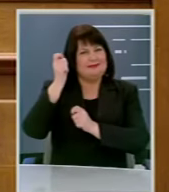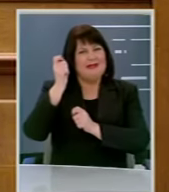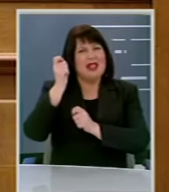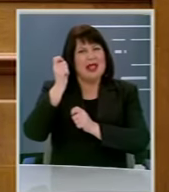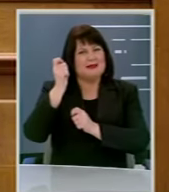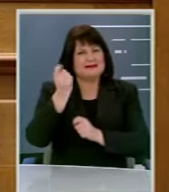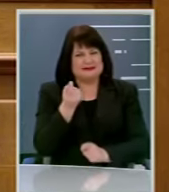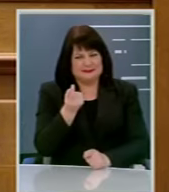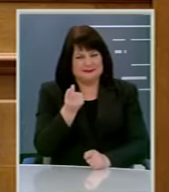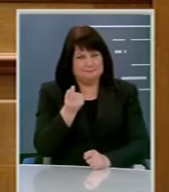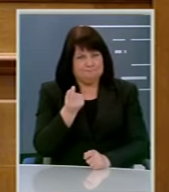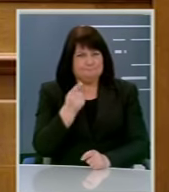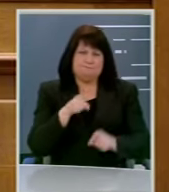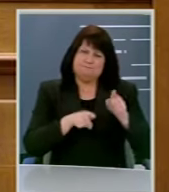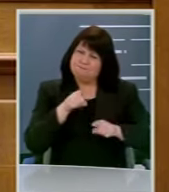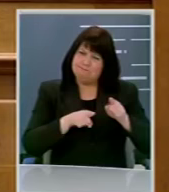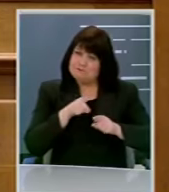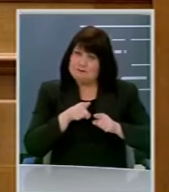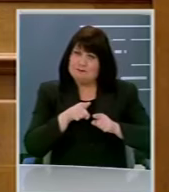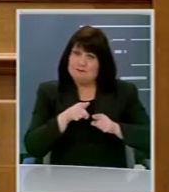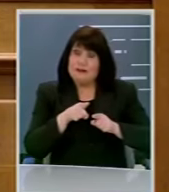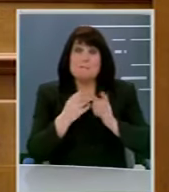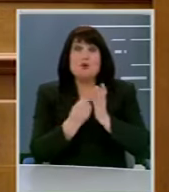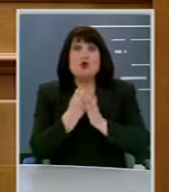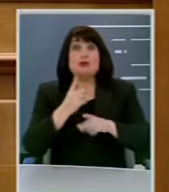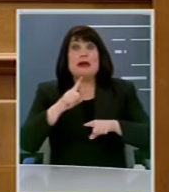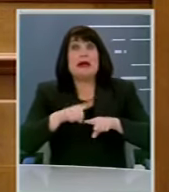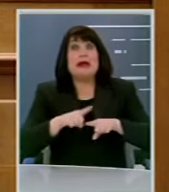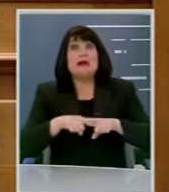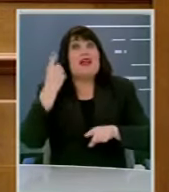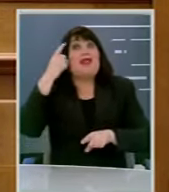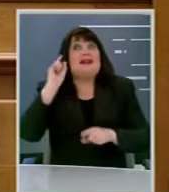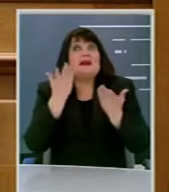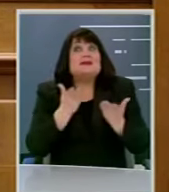2-3 άλλα σπάνια παραδείγματα, μερικές εξαιρέσεις, τα ελληνικά προϊόντα είναι άγνωστα